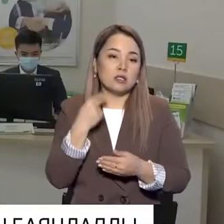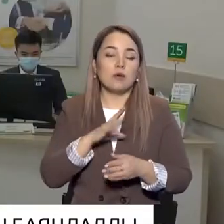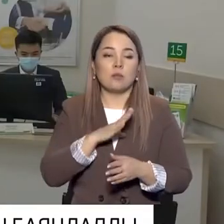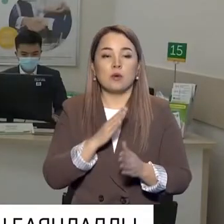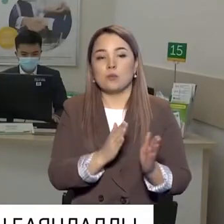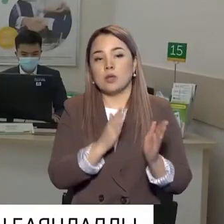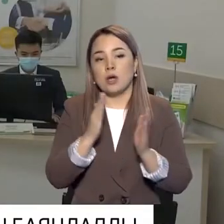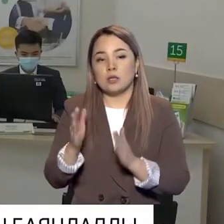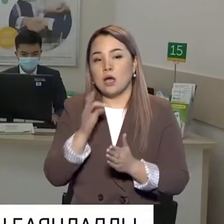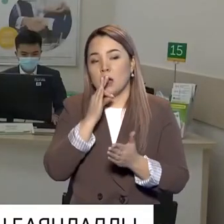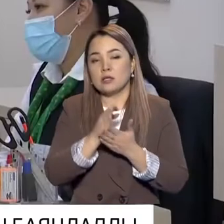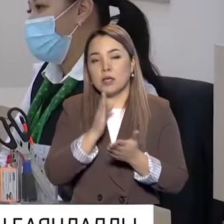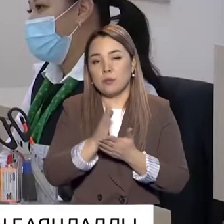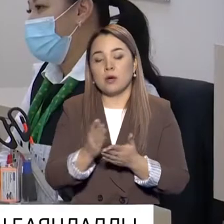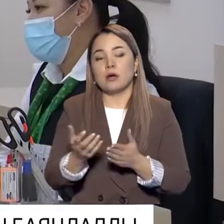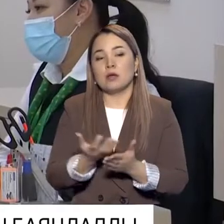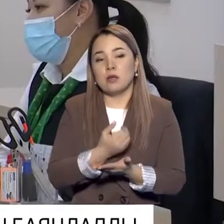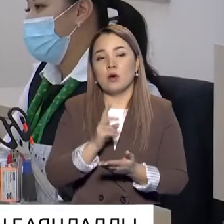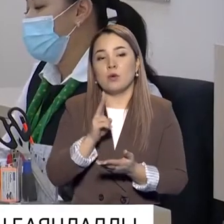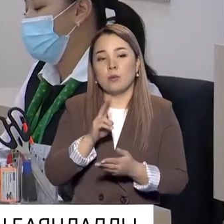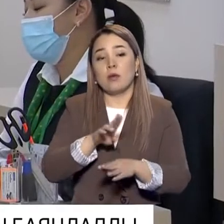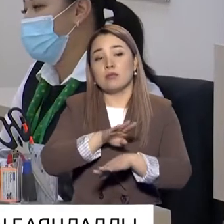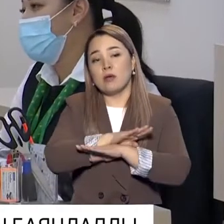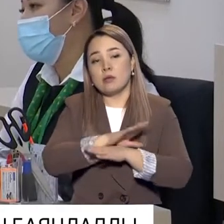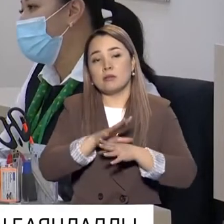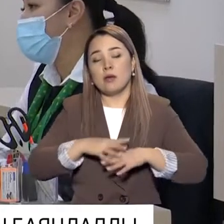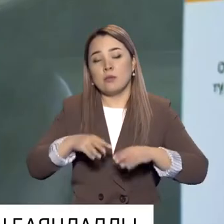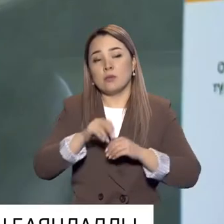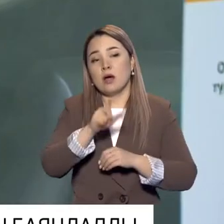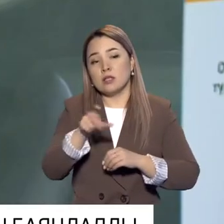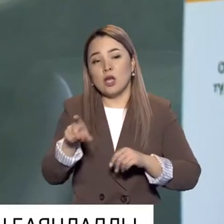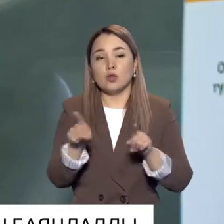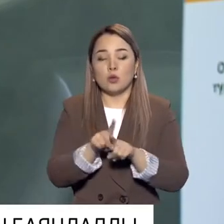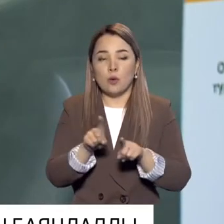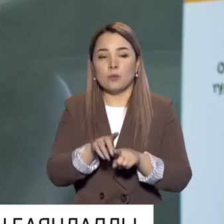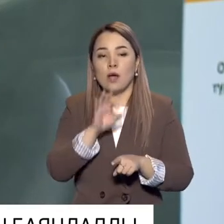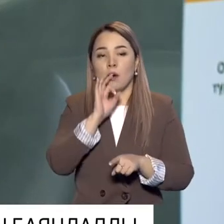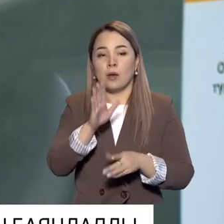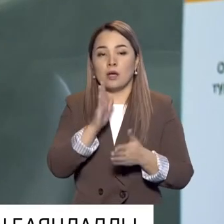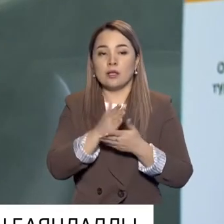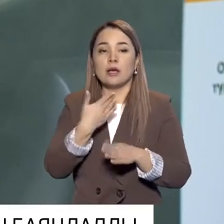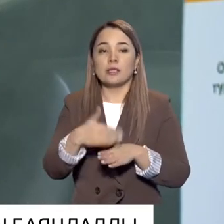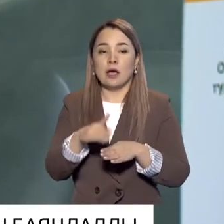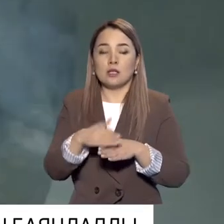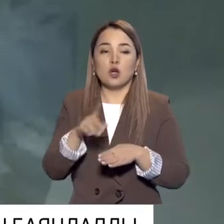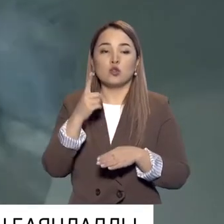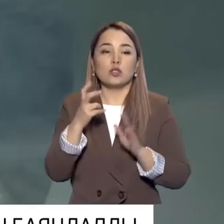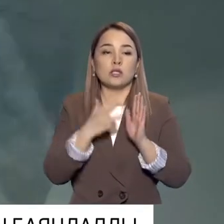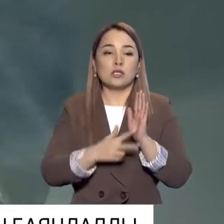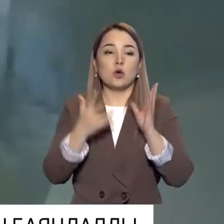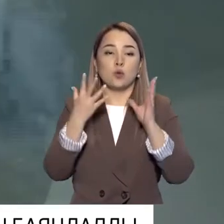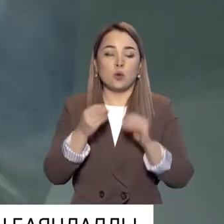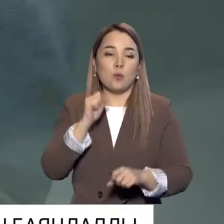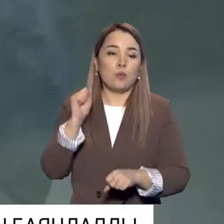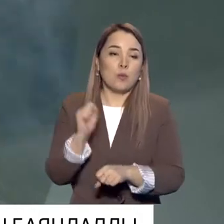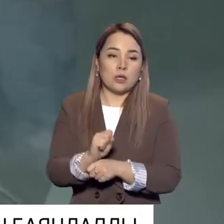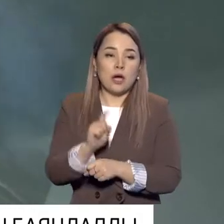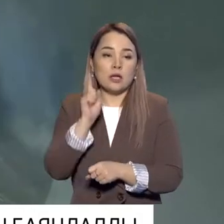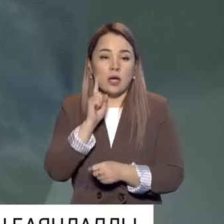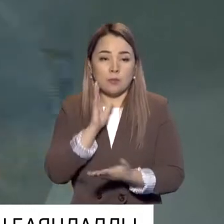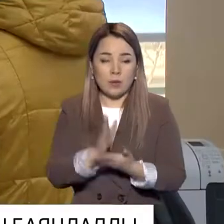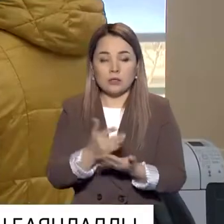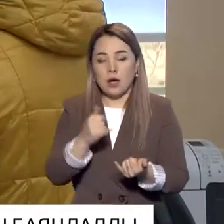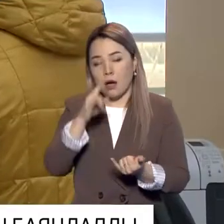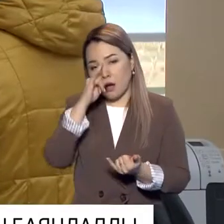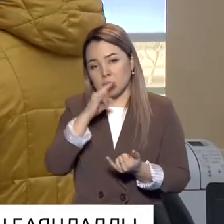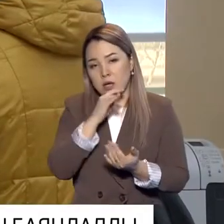шегерілді. Қаза тапқандардың несиесі кешірілді. Коммуналдық тарифті өсіруге 180 күнге мораторий енгізілді. Ал Қазақстан халқына